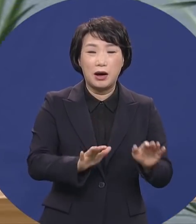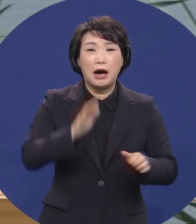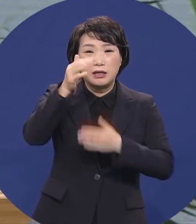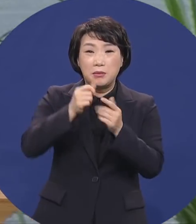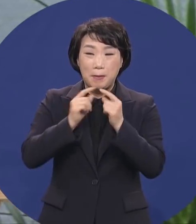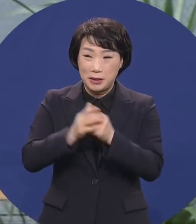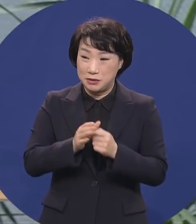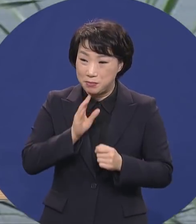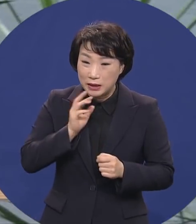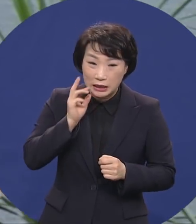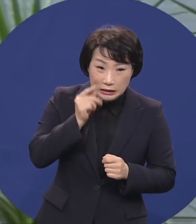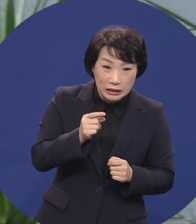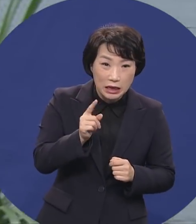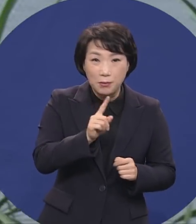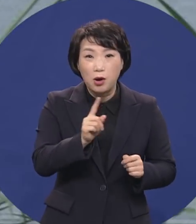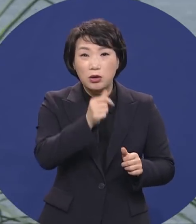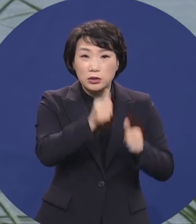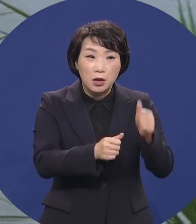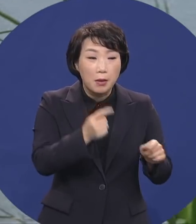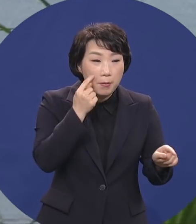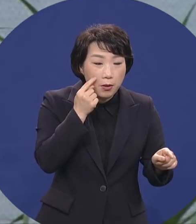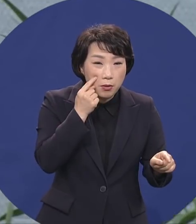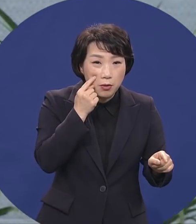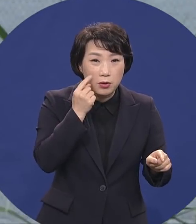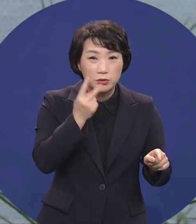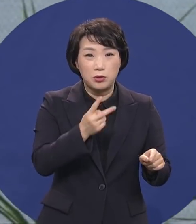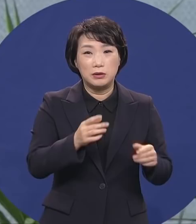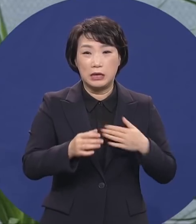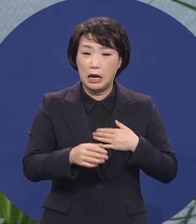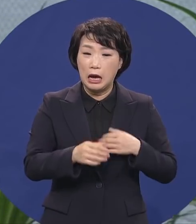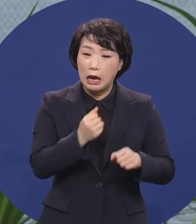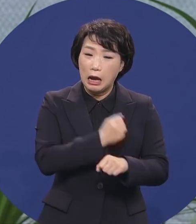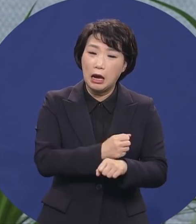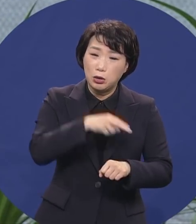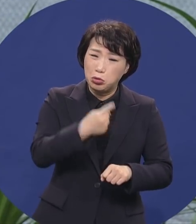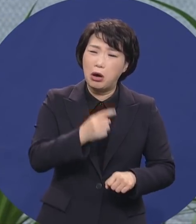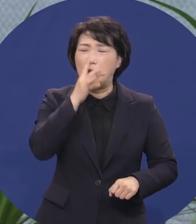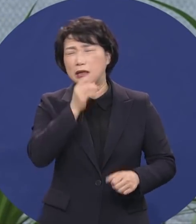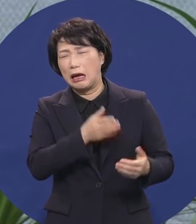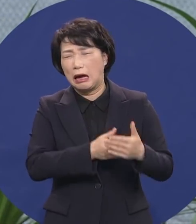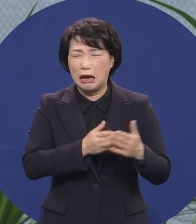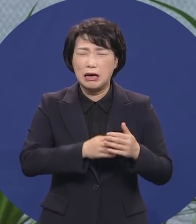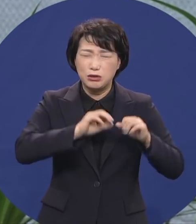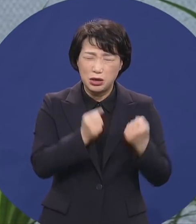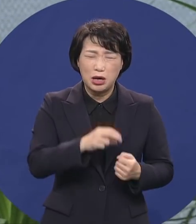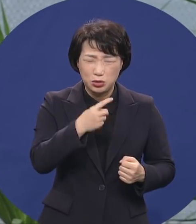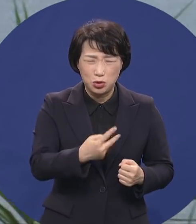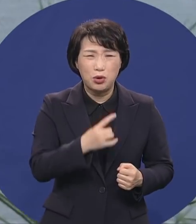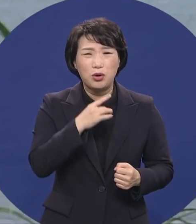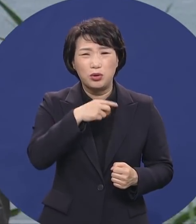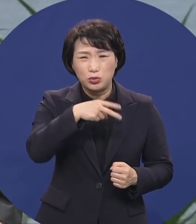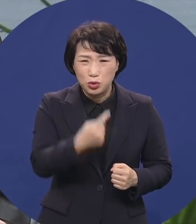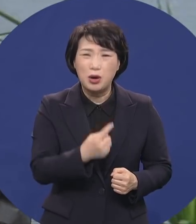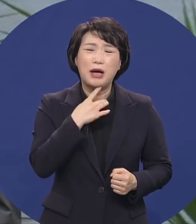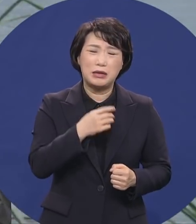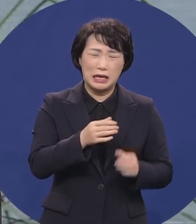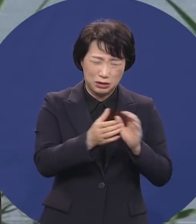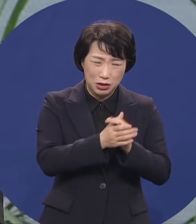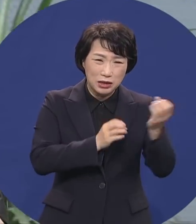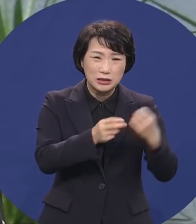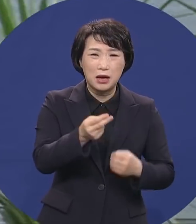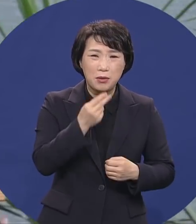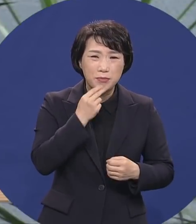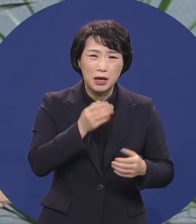말씀이 맞으냐 틀리냐 시험해가면서 나는 해도 안 되더라, 순종해도 안 되더라, 기도해도 응답이